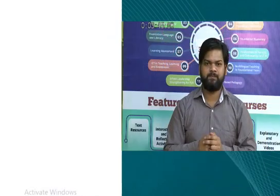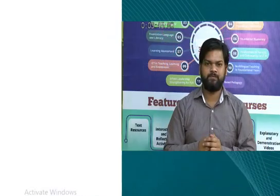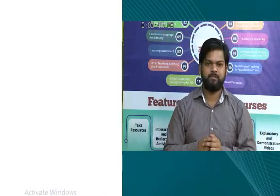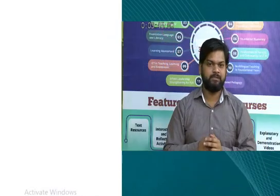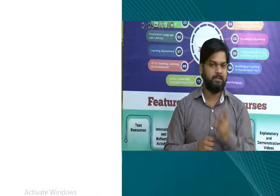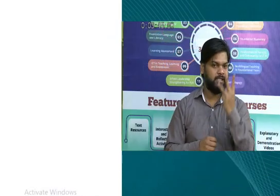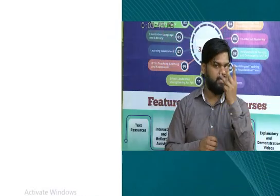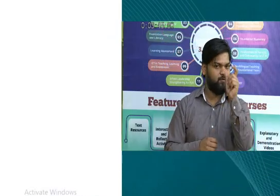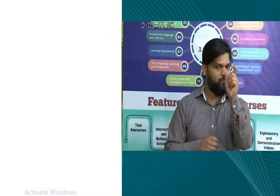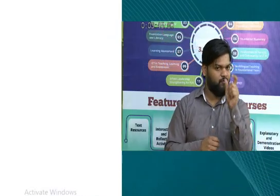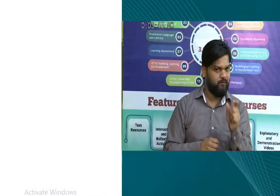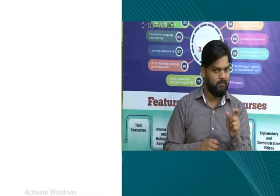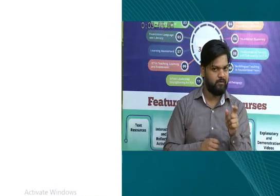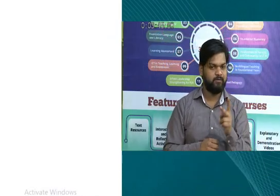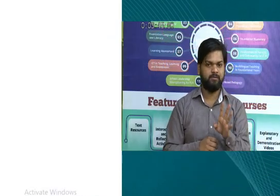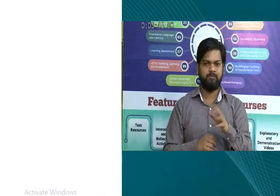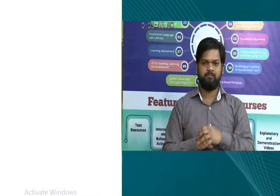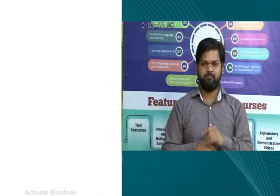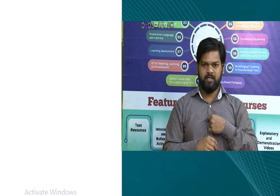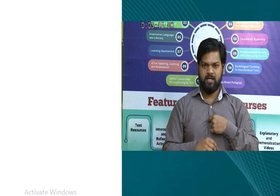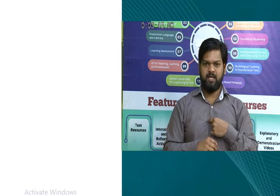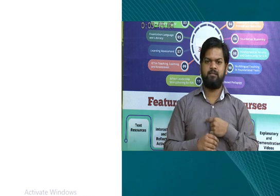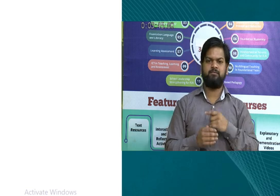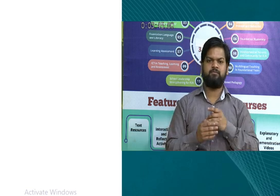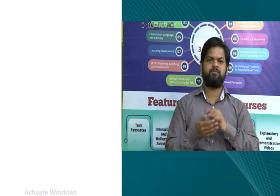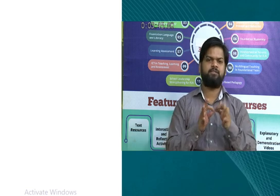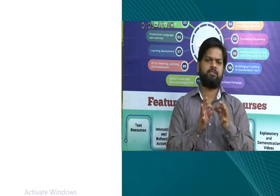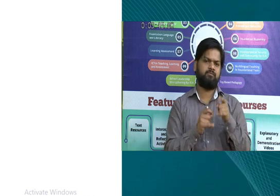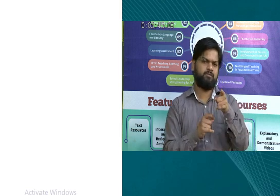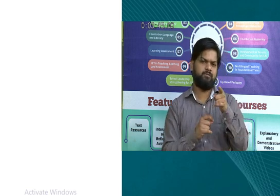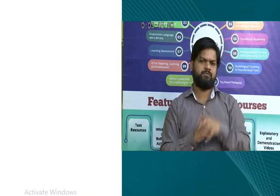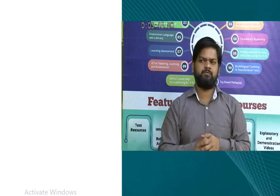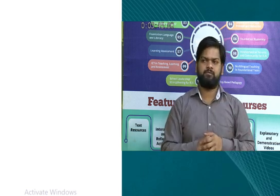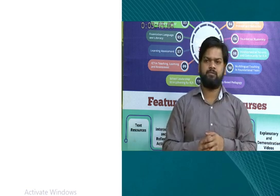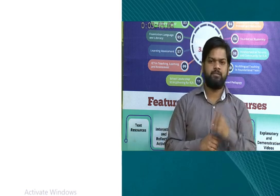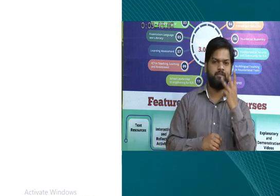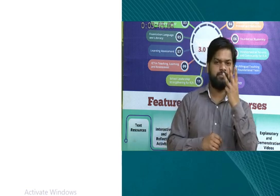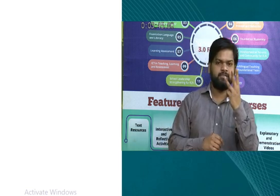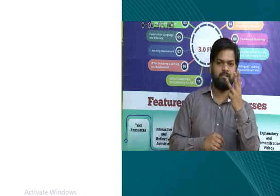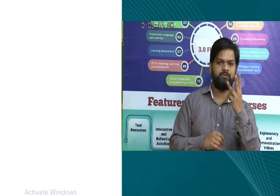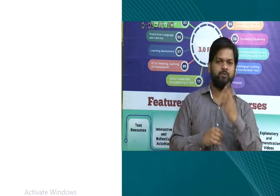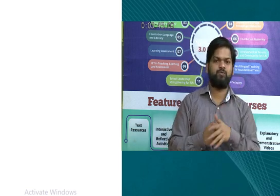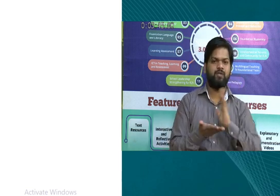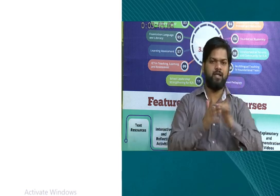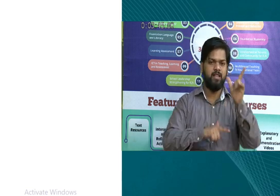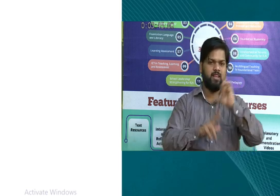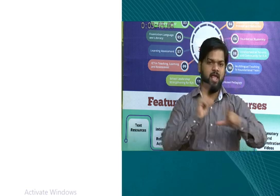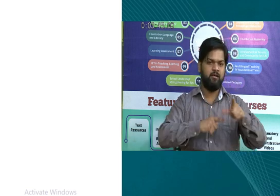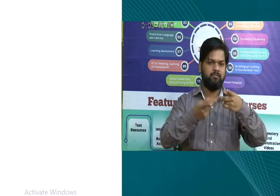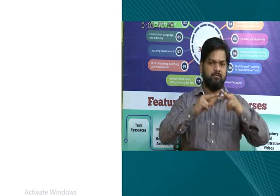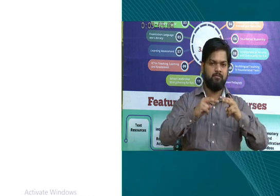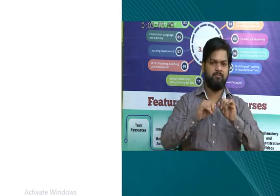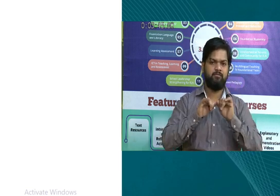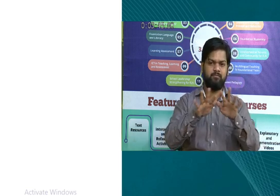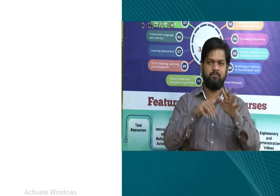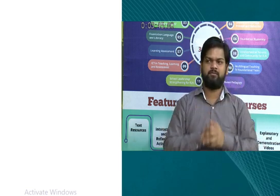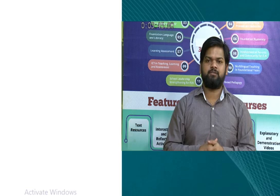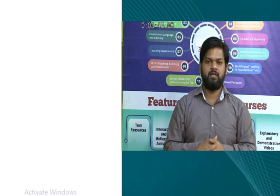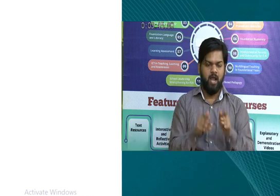रहे हैं और मैं निर्भय से ये आग्रह करूंगा की आप इन तीनों ही शब्दों को साइन लैंग्वेज में अंतर फिट करें पहला है